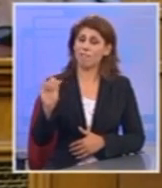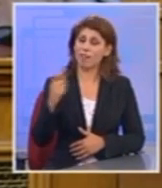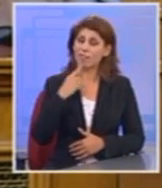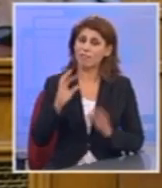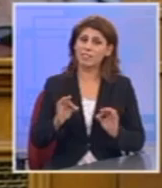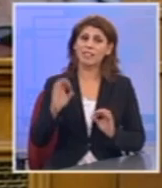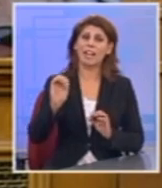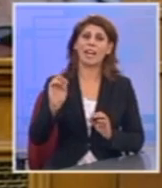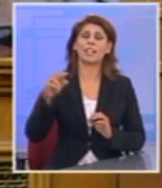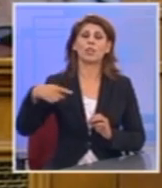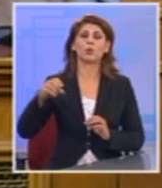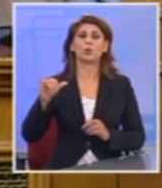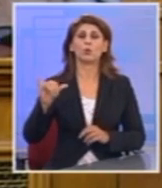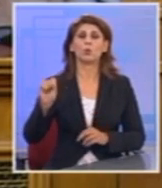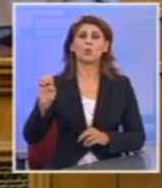ου